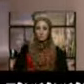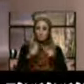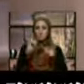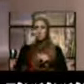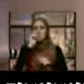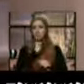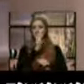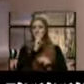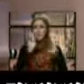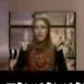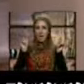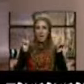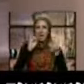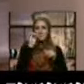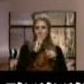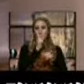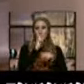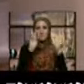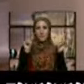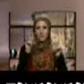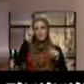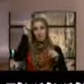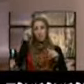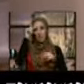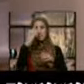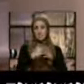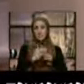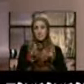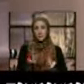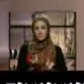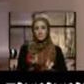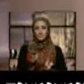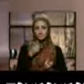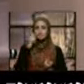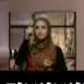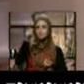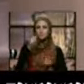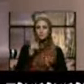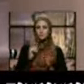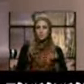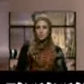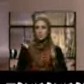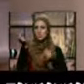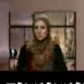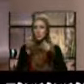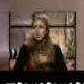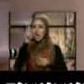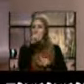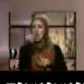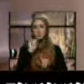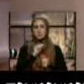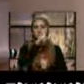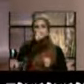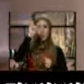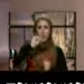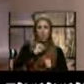والعامة وربما على الفضائيات. نترصد للناس ونتصيد للناس الأخطاء. جاء